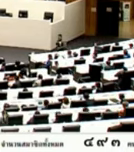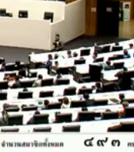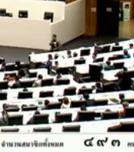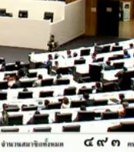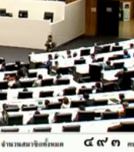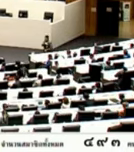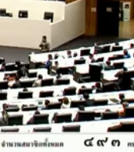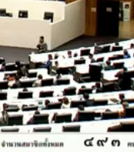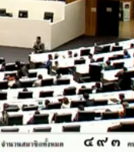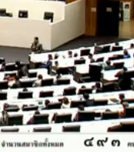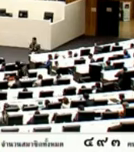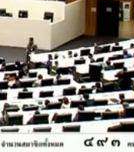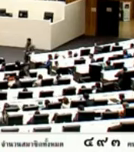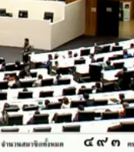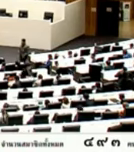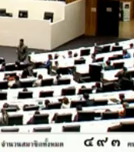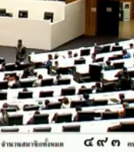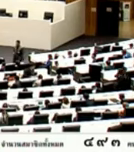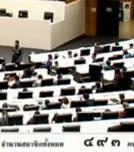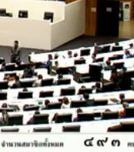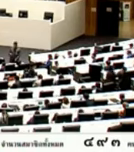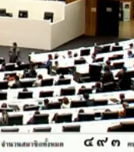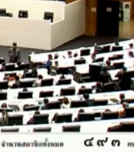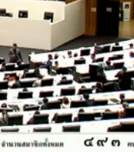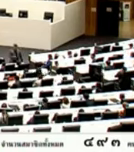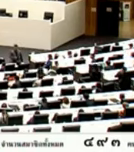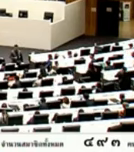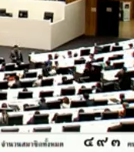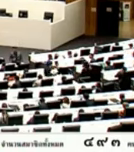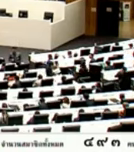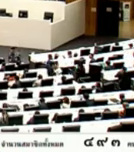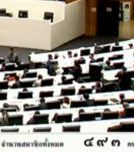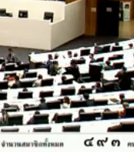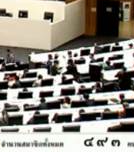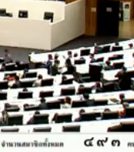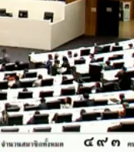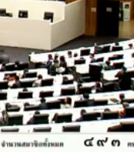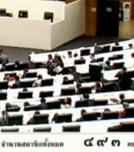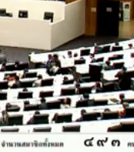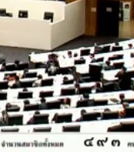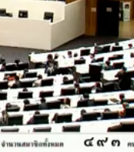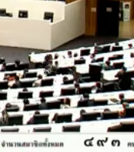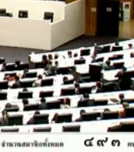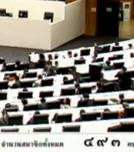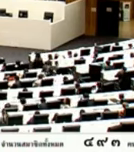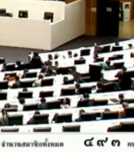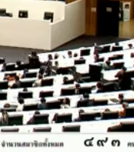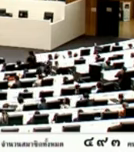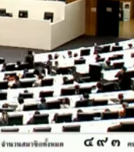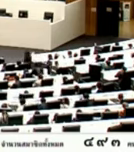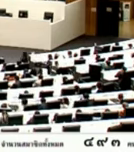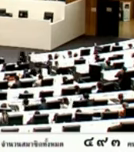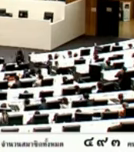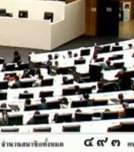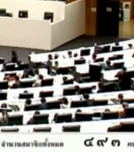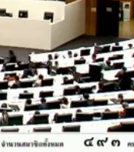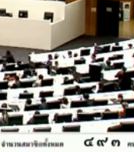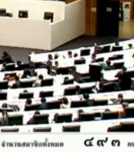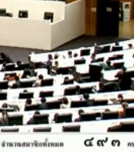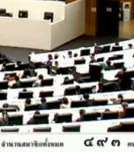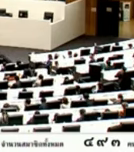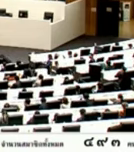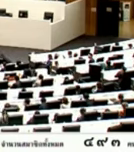153แสดงตนค่ะครับแสดงตนครับผม 1ท่านประทานครับ